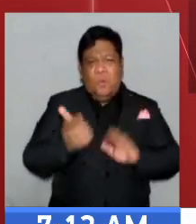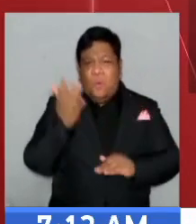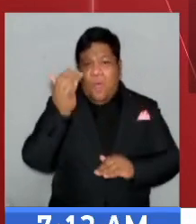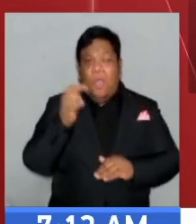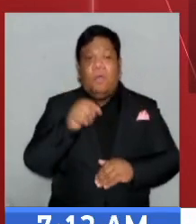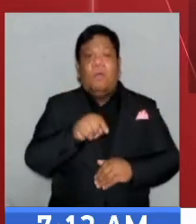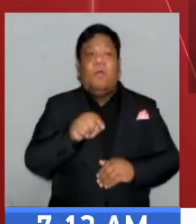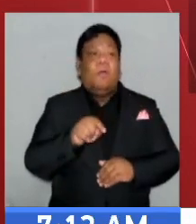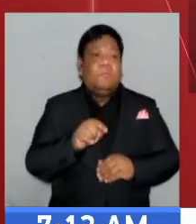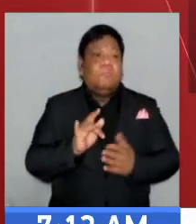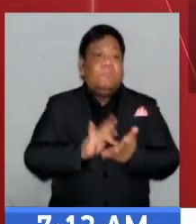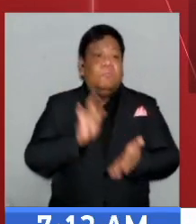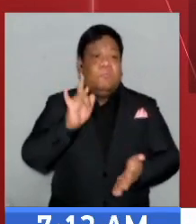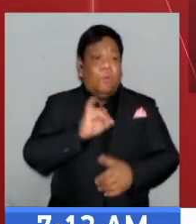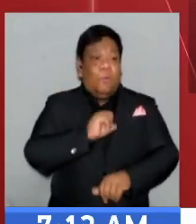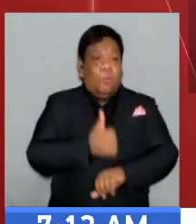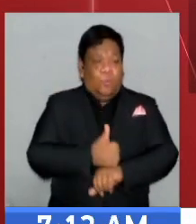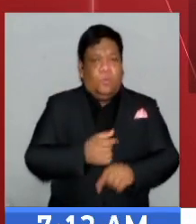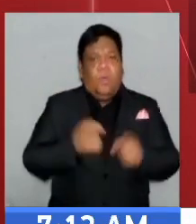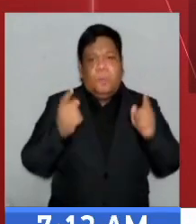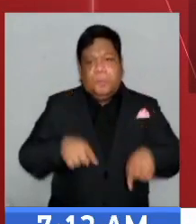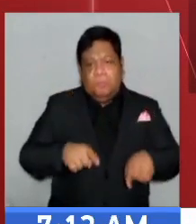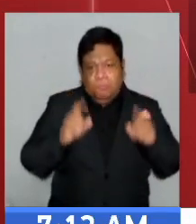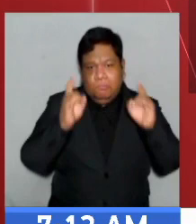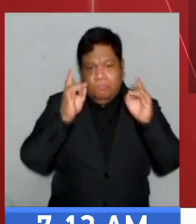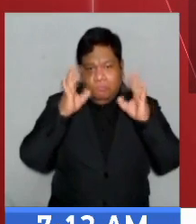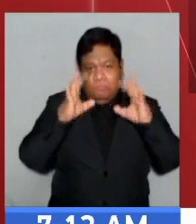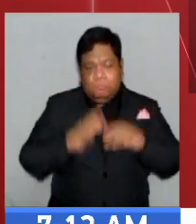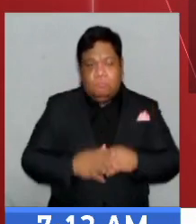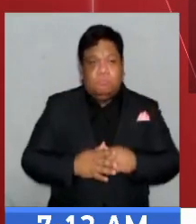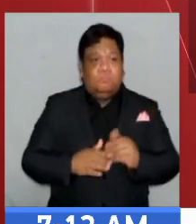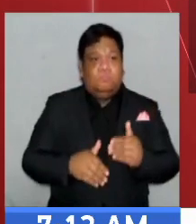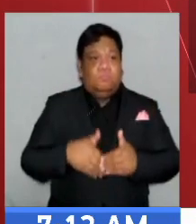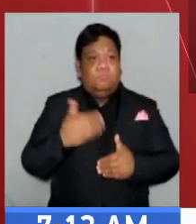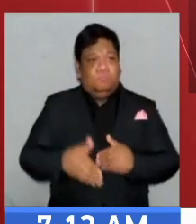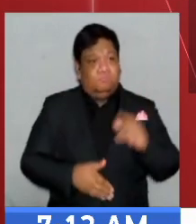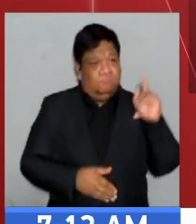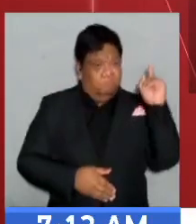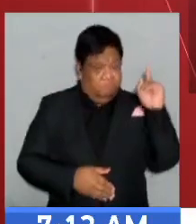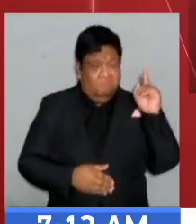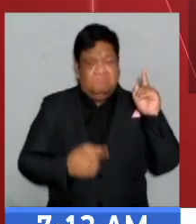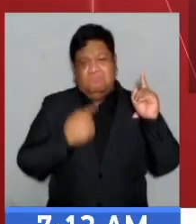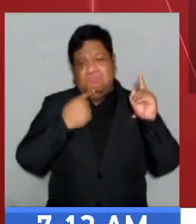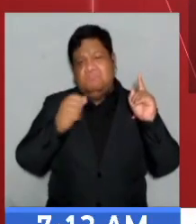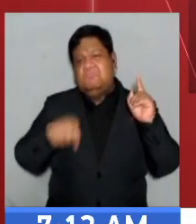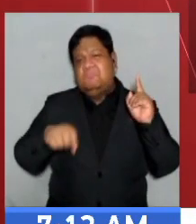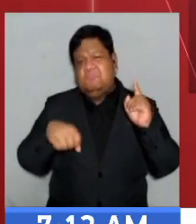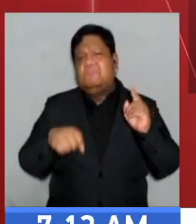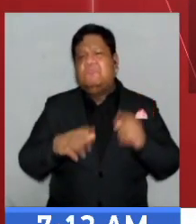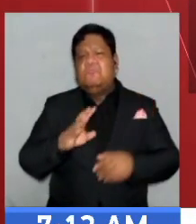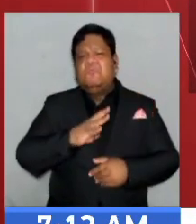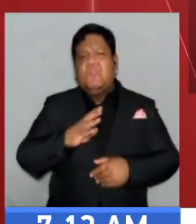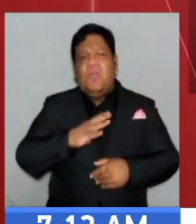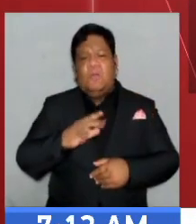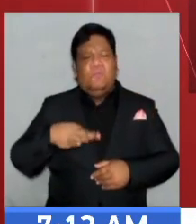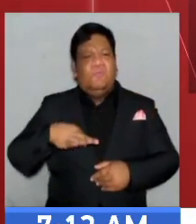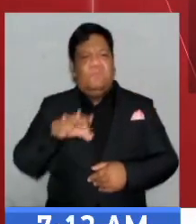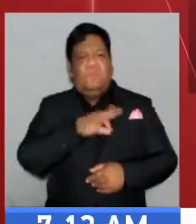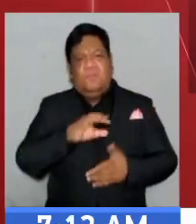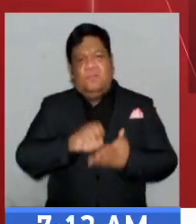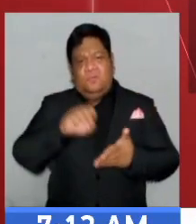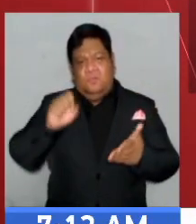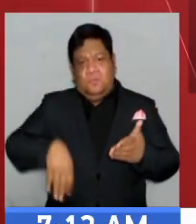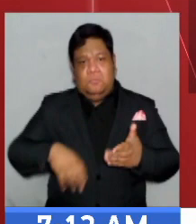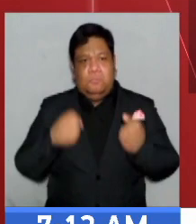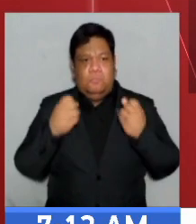sa kapahamakan. Pabor din si Mark Anthony Madera na mawala na ang mga fraternity at sorority. Maraming buhay na raw ang nabuwis para makasali